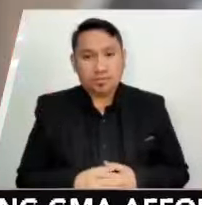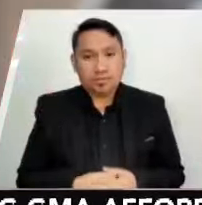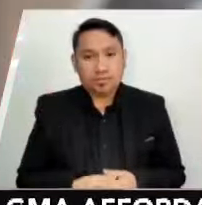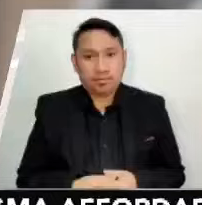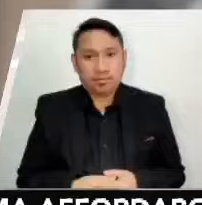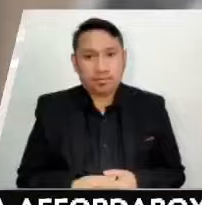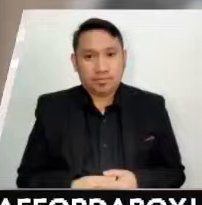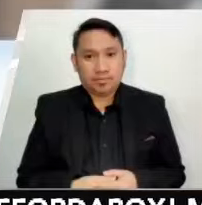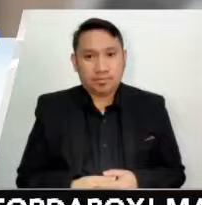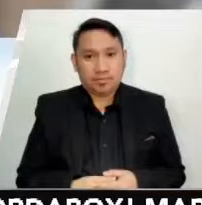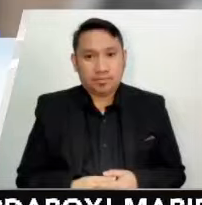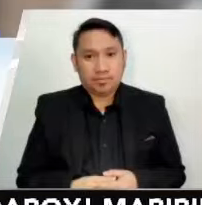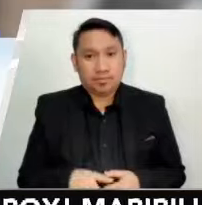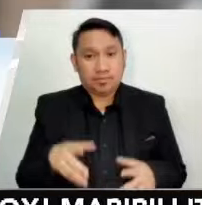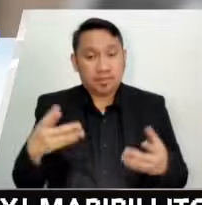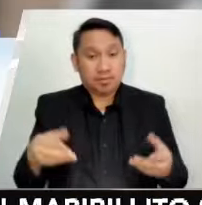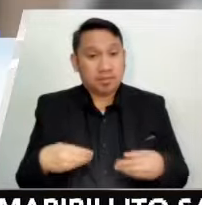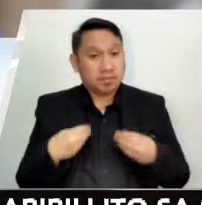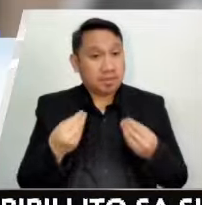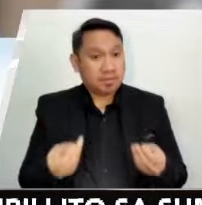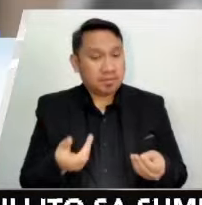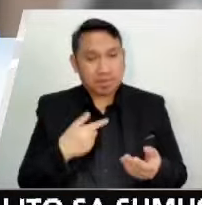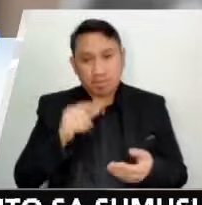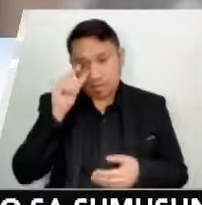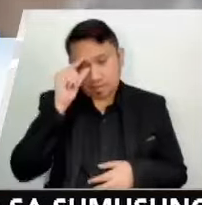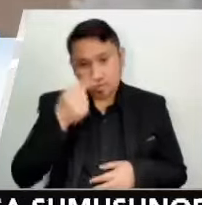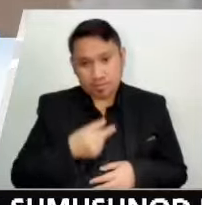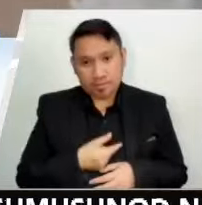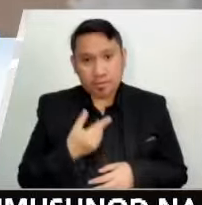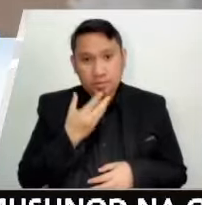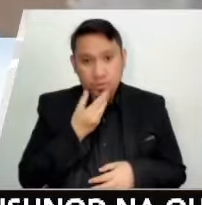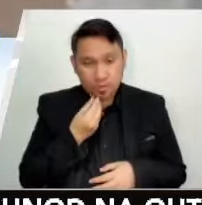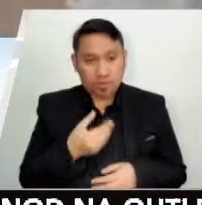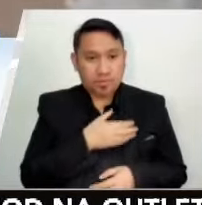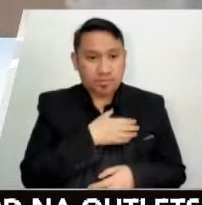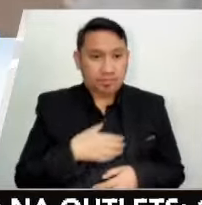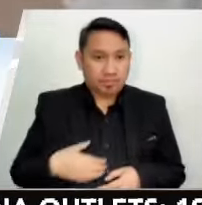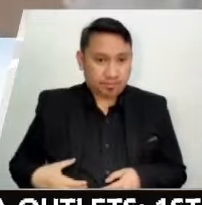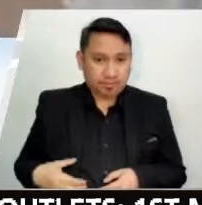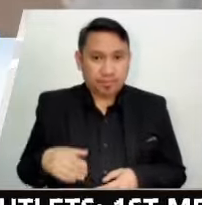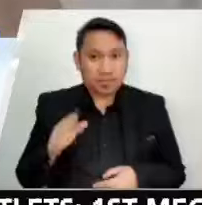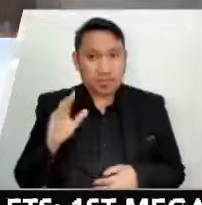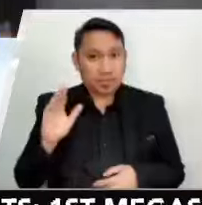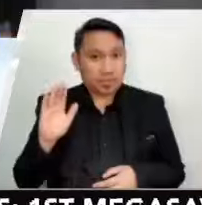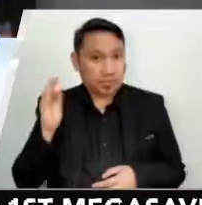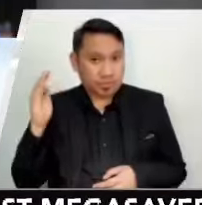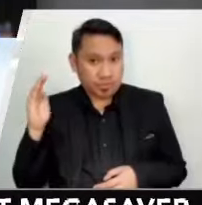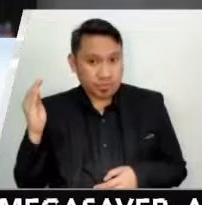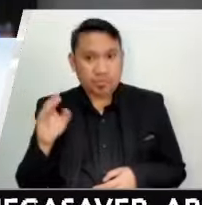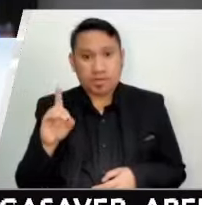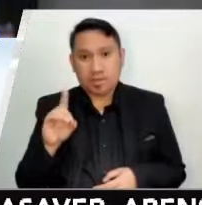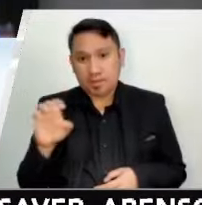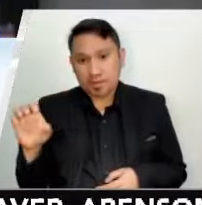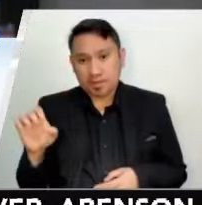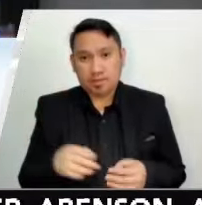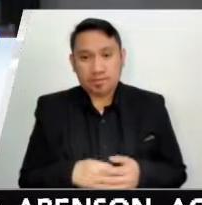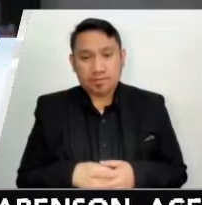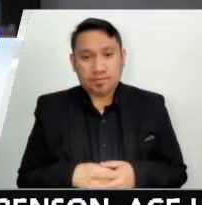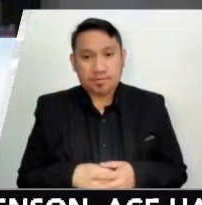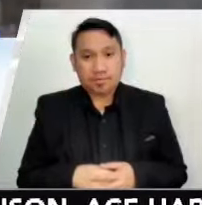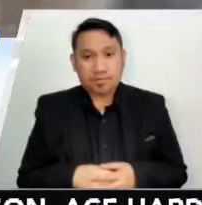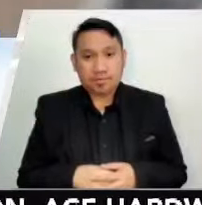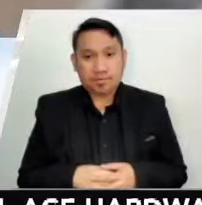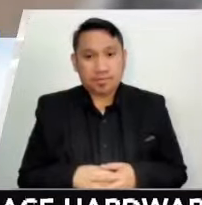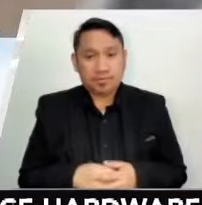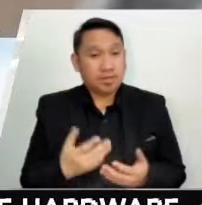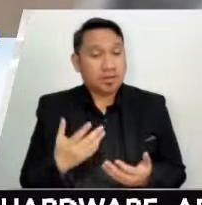Kabilang sa mga nagpaabot ng kanilang pagbati, sina Miss Universe Philippines 2023 Michelle B, Widow's War lead star